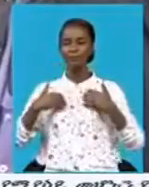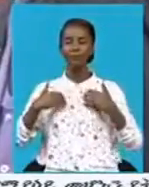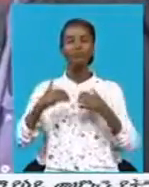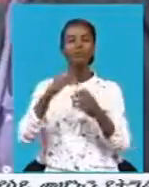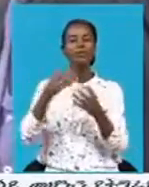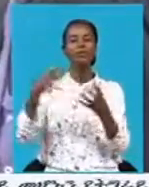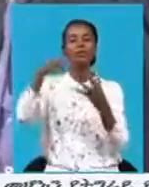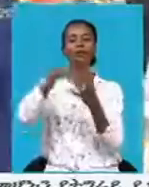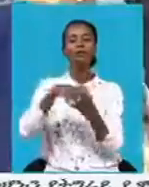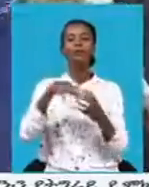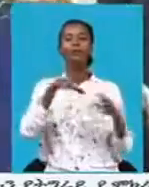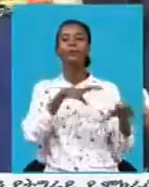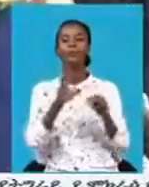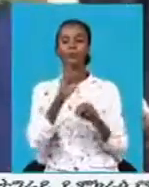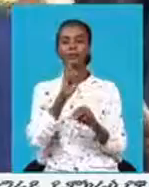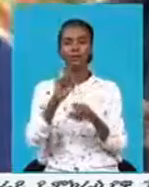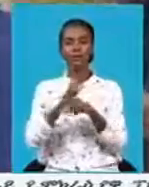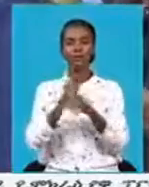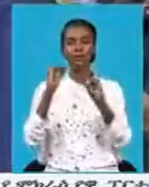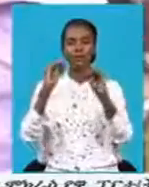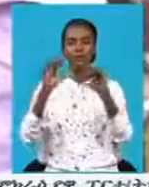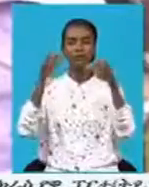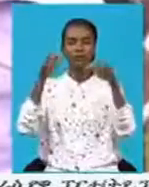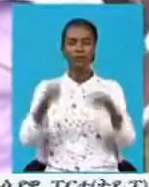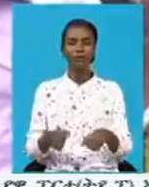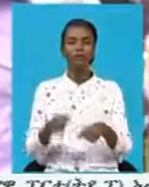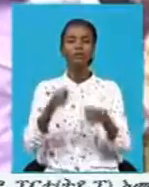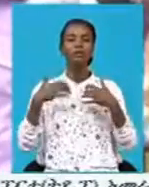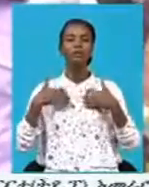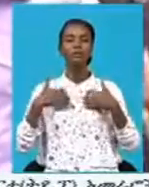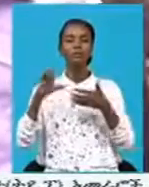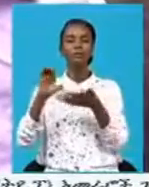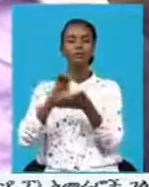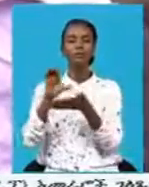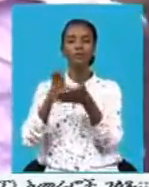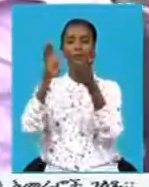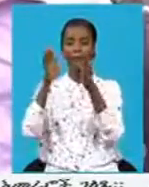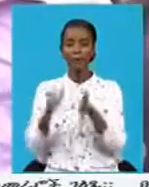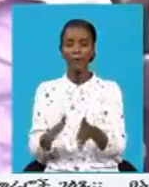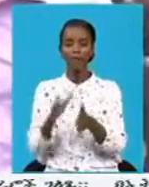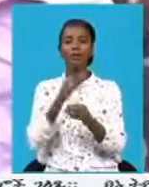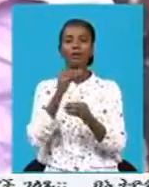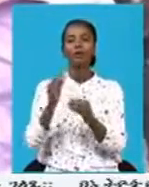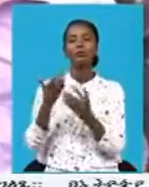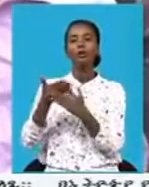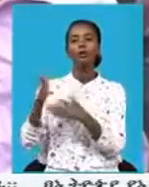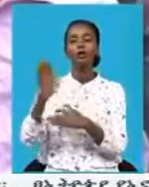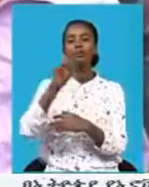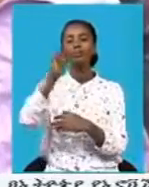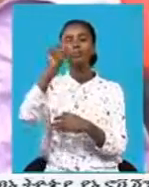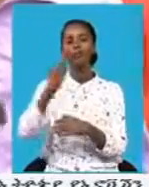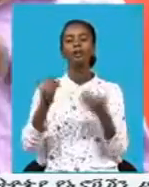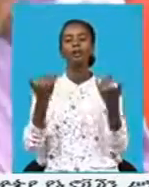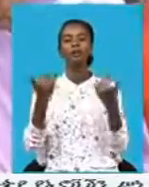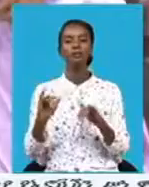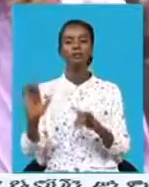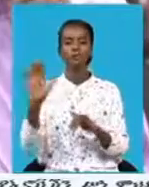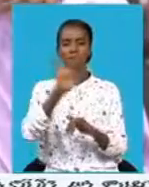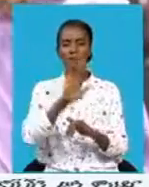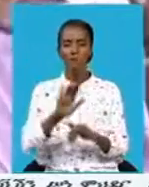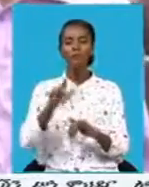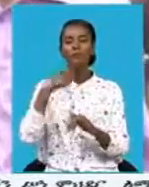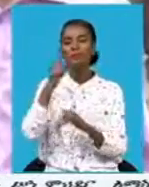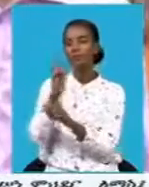የተካተቱ ተማሪዎችን ነው ለማሰልጠን የቻልነው። ለእንስሳቱ ምርትና ምርታማነት የበኩላቸው ሚና ይጫወታሉ ብለን ነው